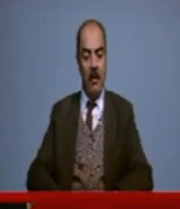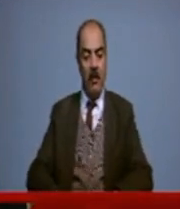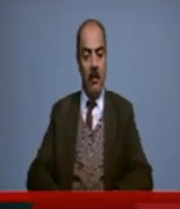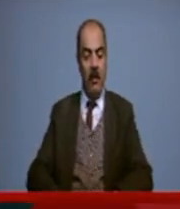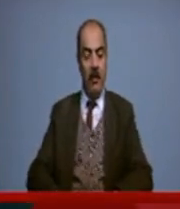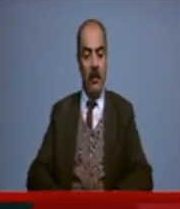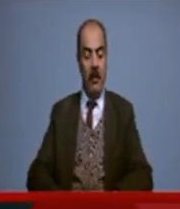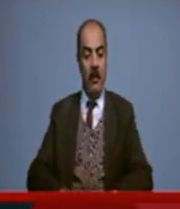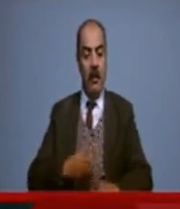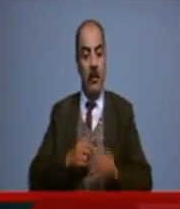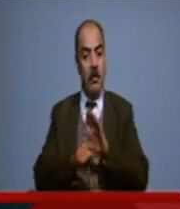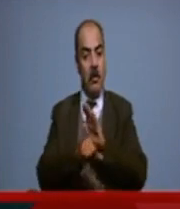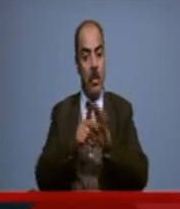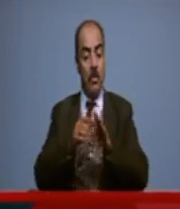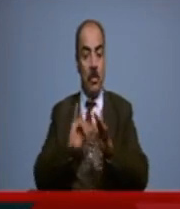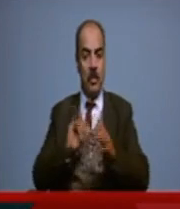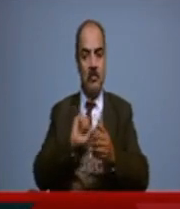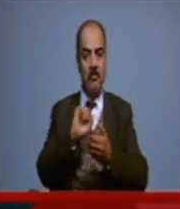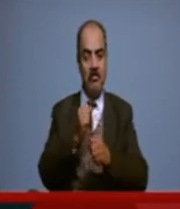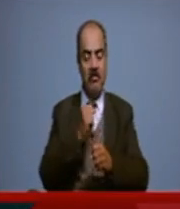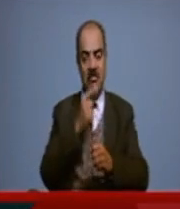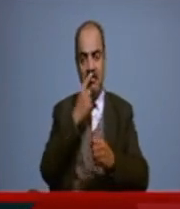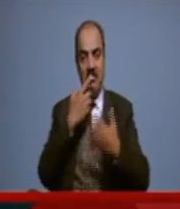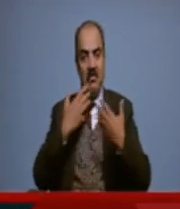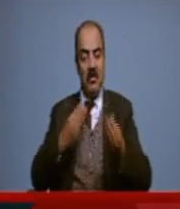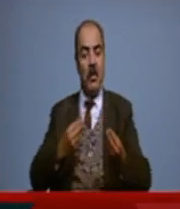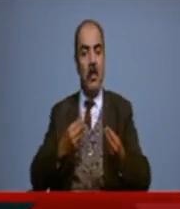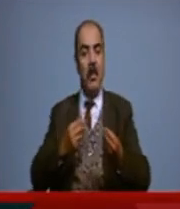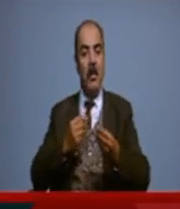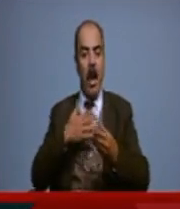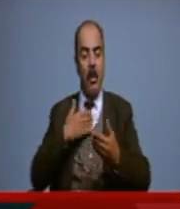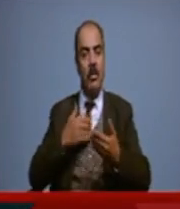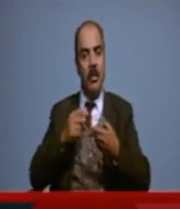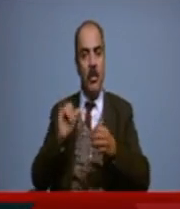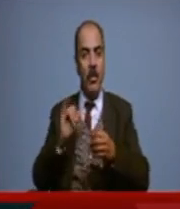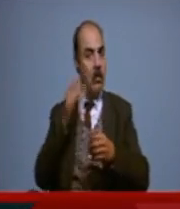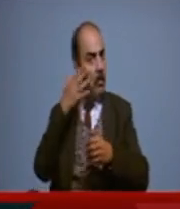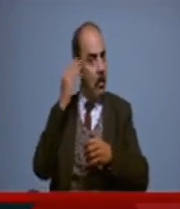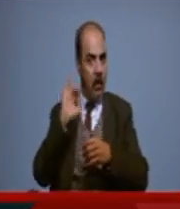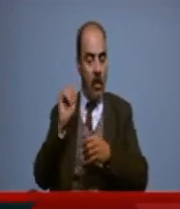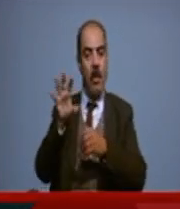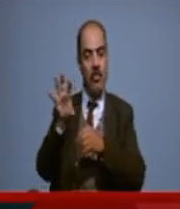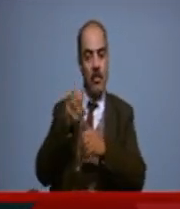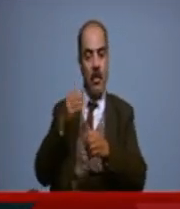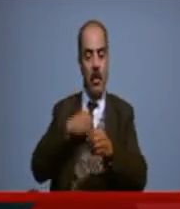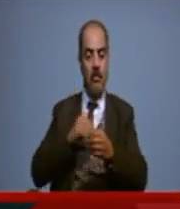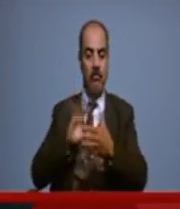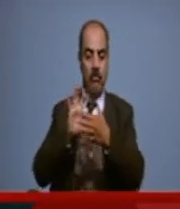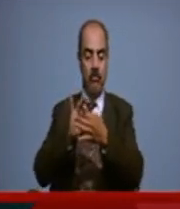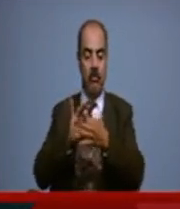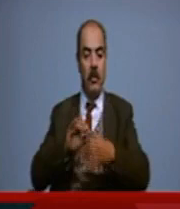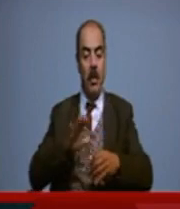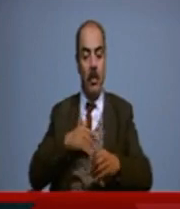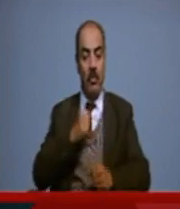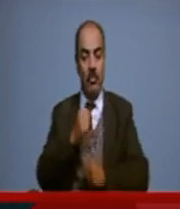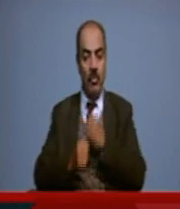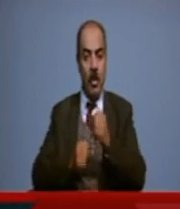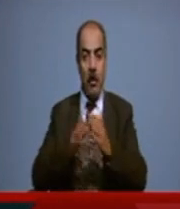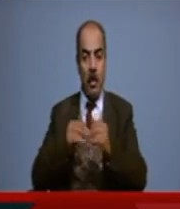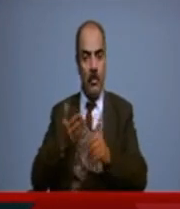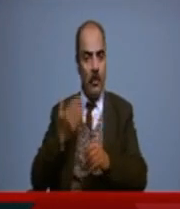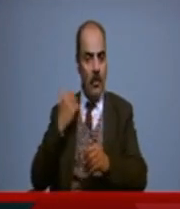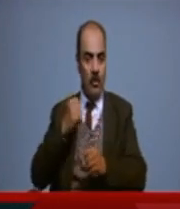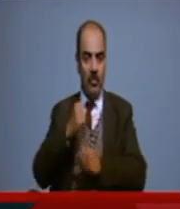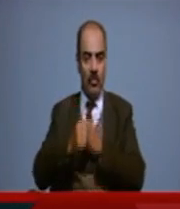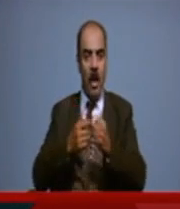الموضوعات التي تخص البيئة، ده يعني ارتباطا بما الجهد اللي مصر عملته في